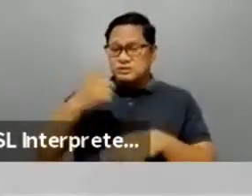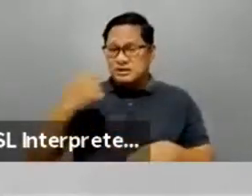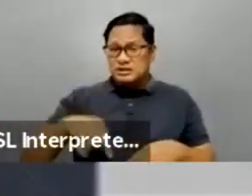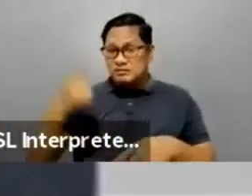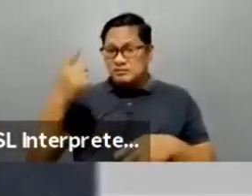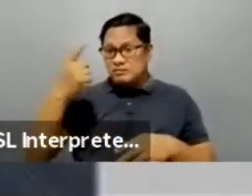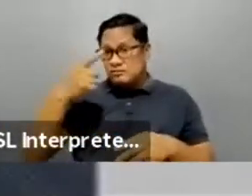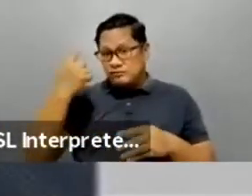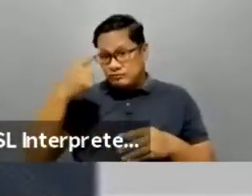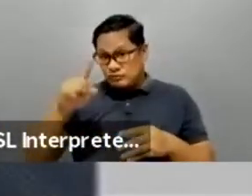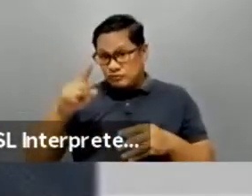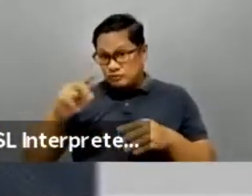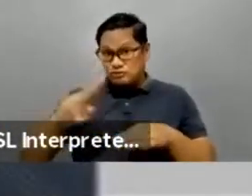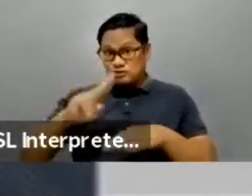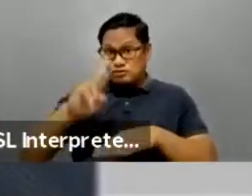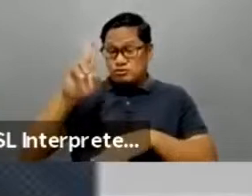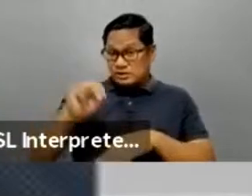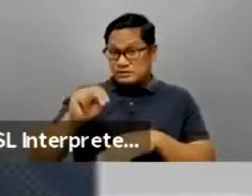Nations demand?